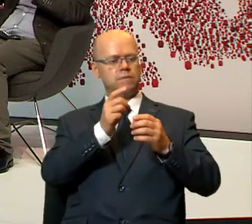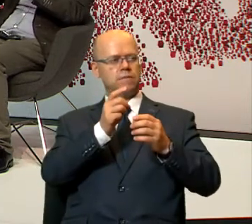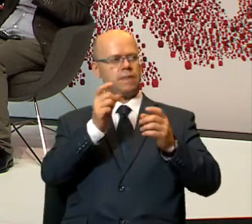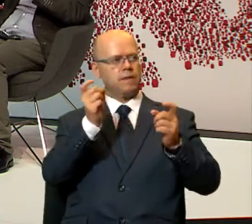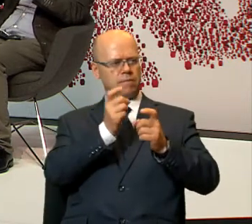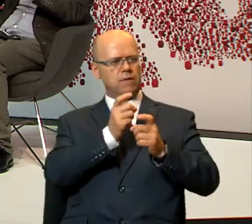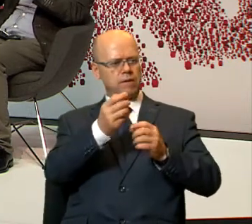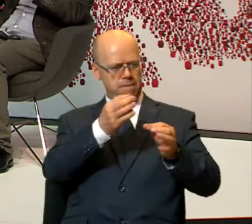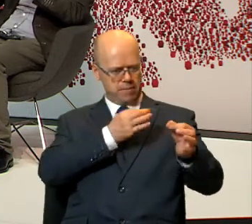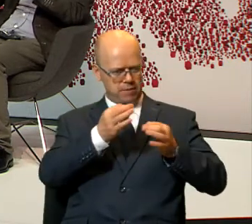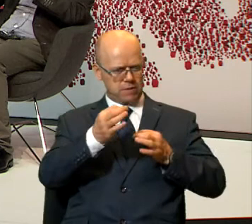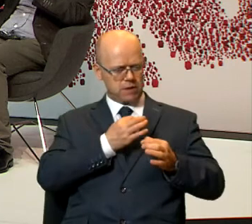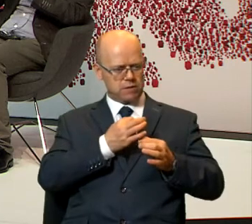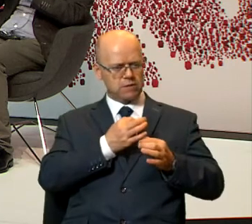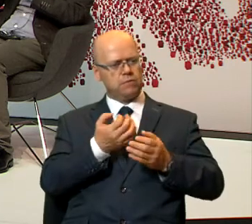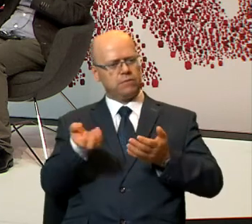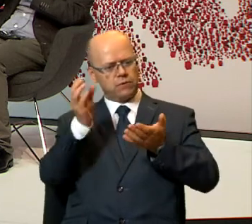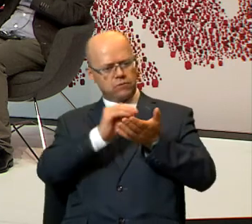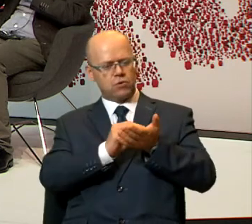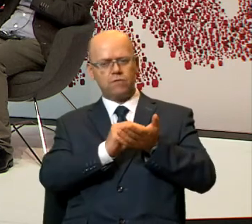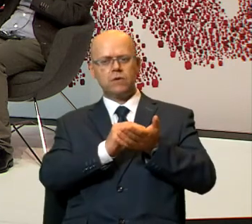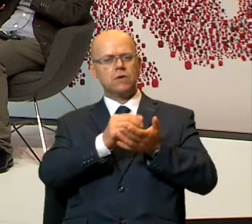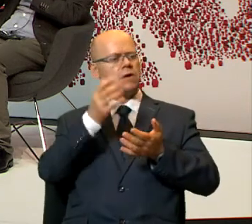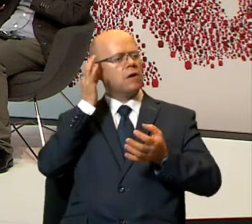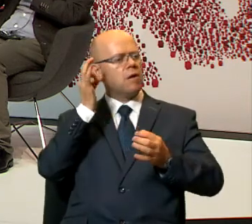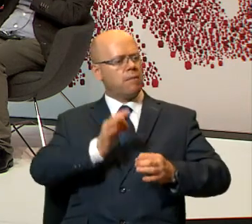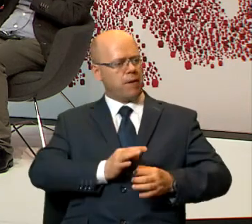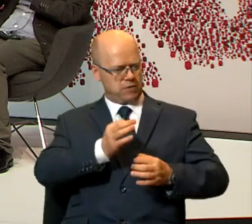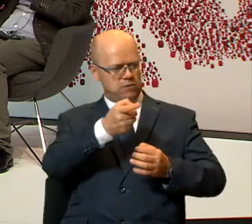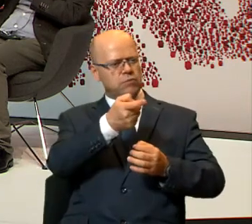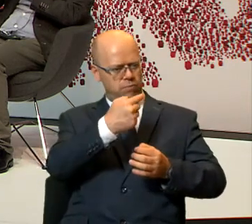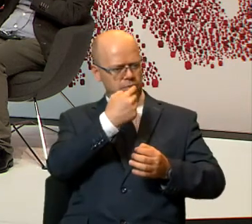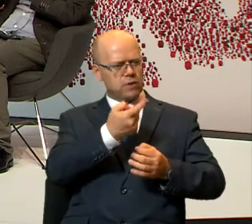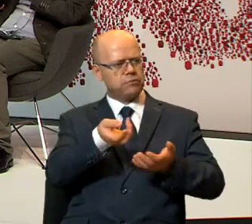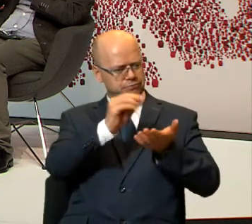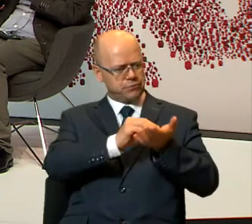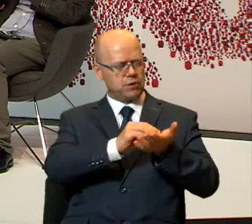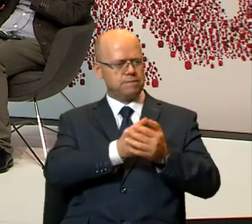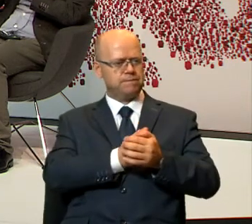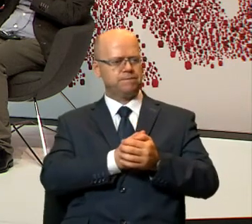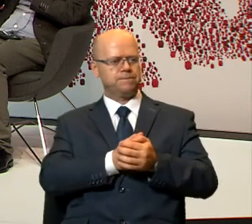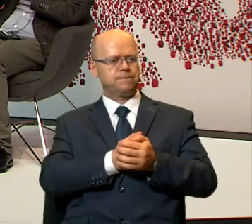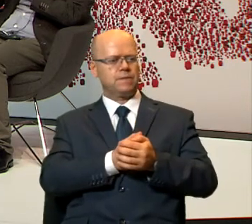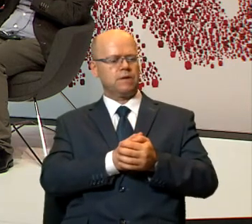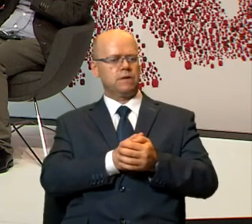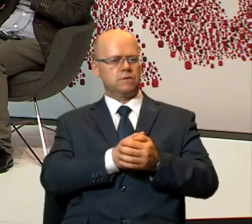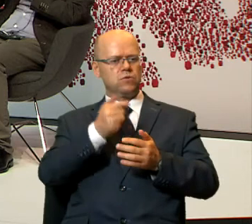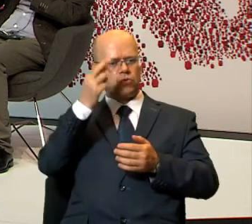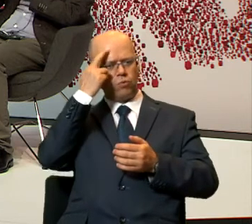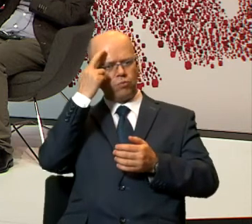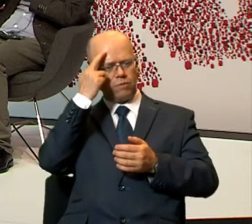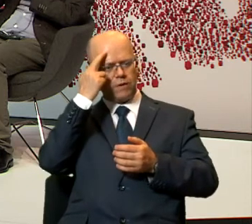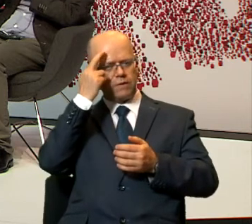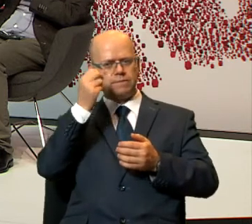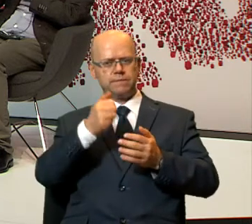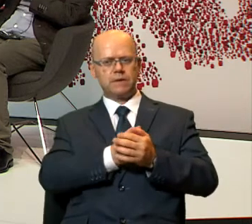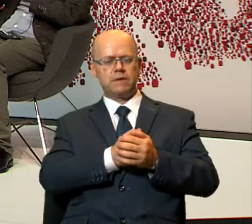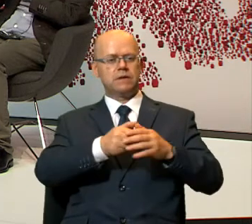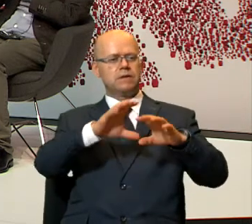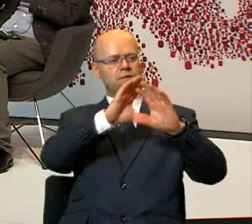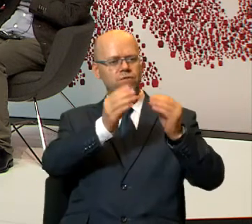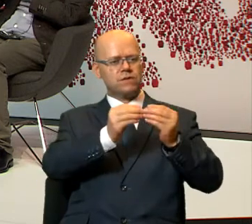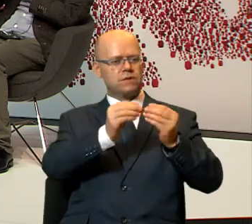pokrótce dodać coś do Pani spostrzeżeń. Oczywiście jest to jasne, że nie wszystkie